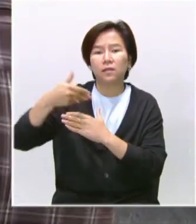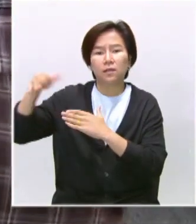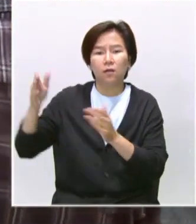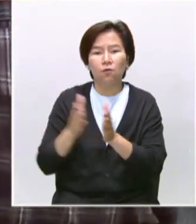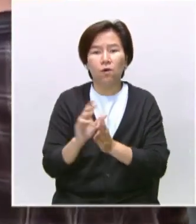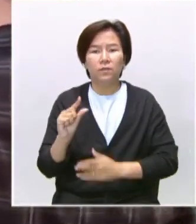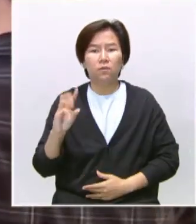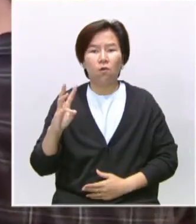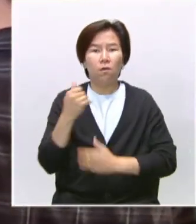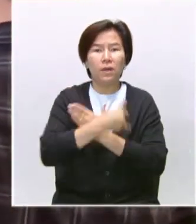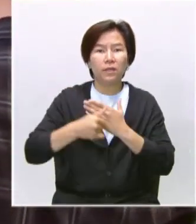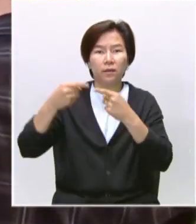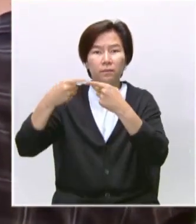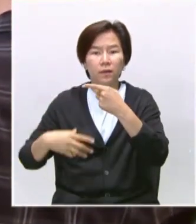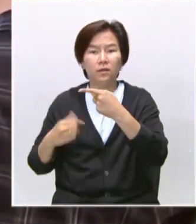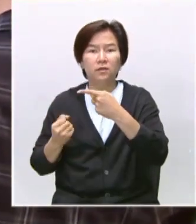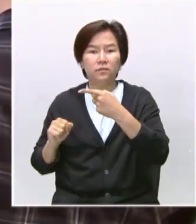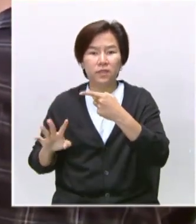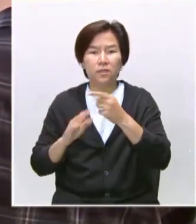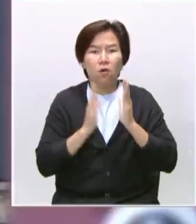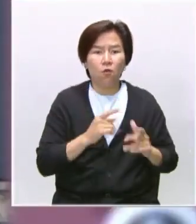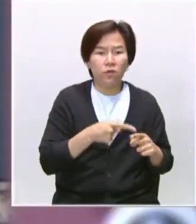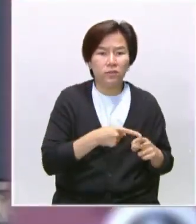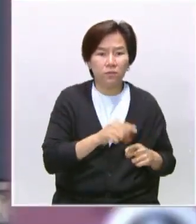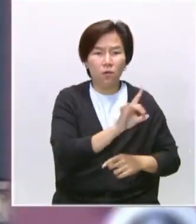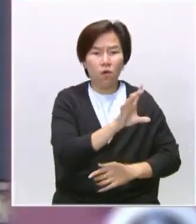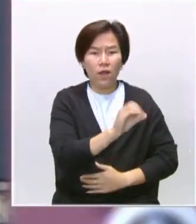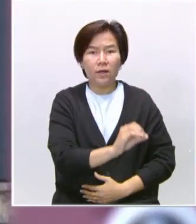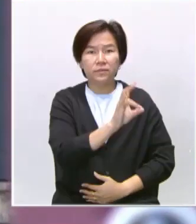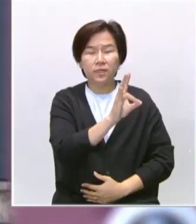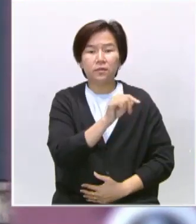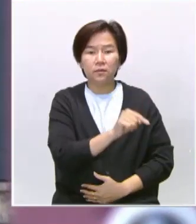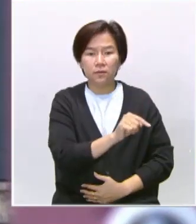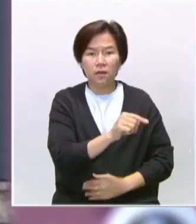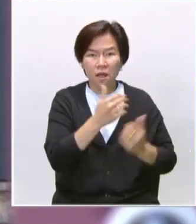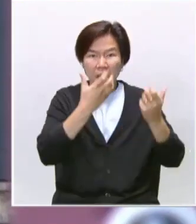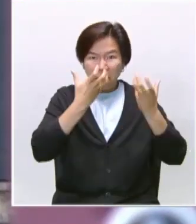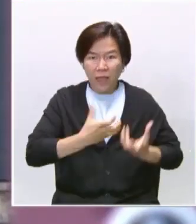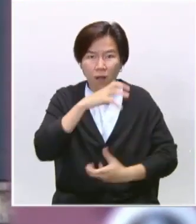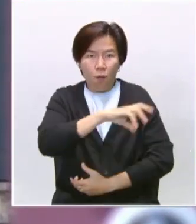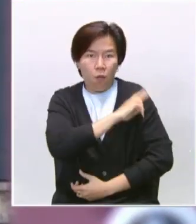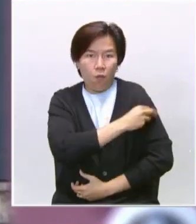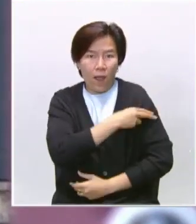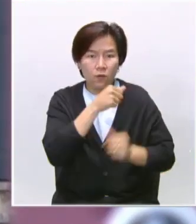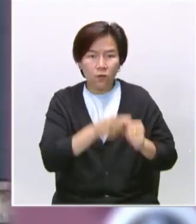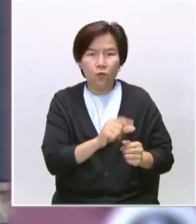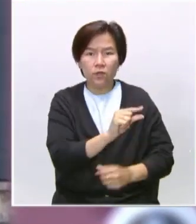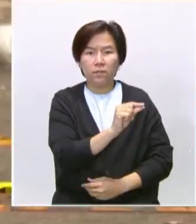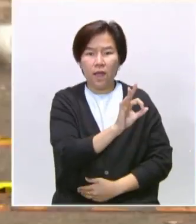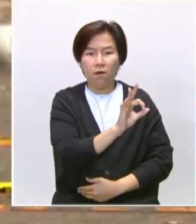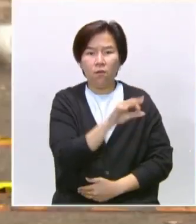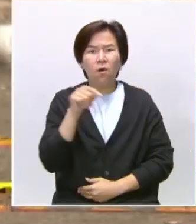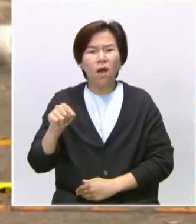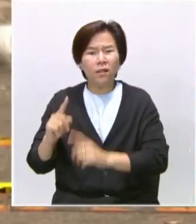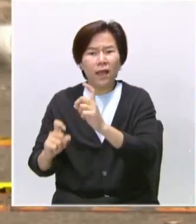างน้อย14ประเทศมีผู้บาดเจ็บอีก157คนในจำนวนนี้อาการหนัก29คนผู้เสียชีวิ